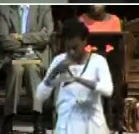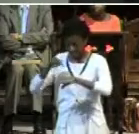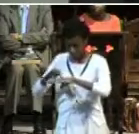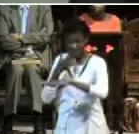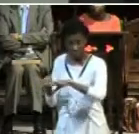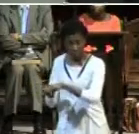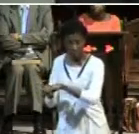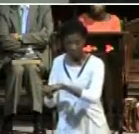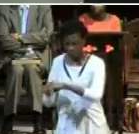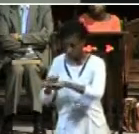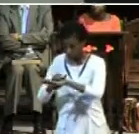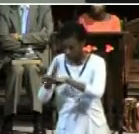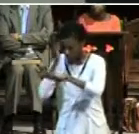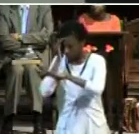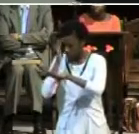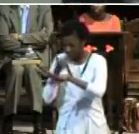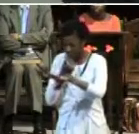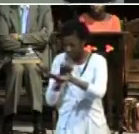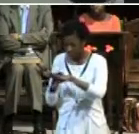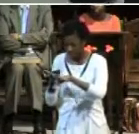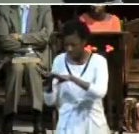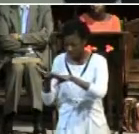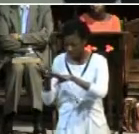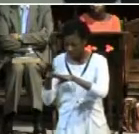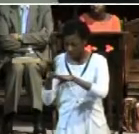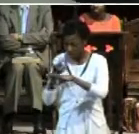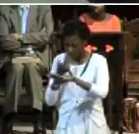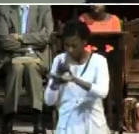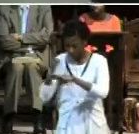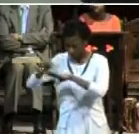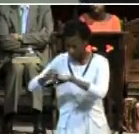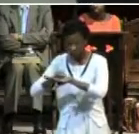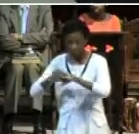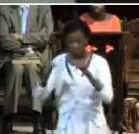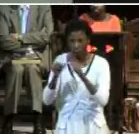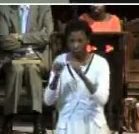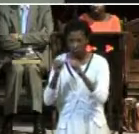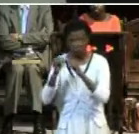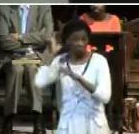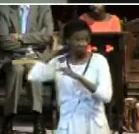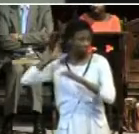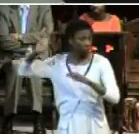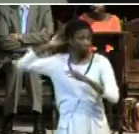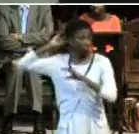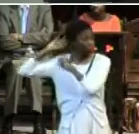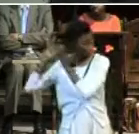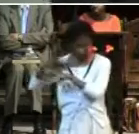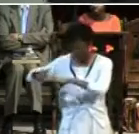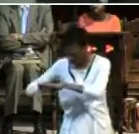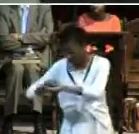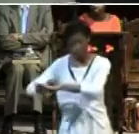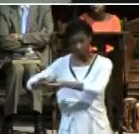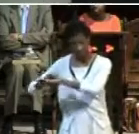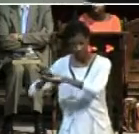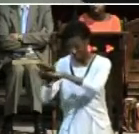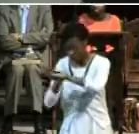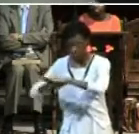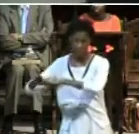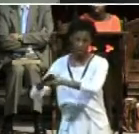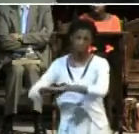cette femme. Et la seule chose qu'elle trouve, c'est à dénouer ses cheveux et à essuyer ses cheveux, avec ses cheveux, ses pieds.